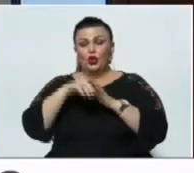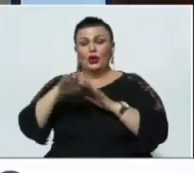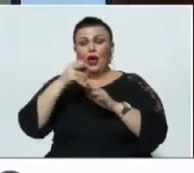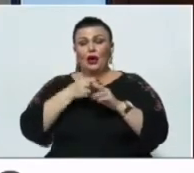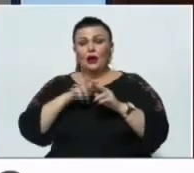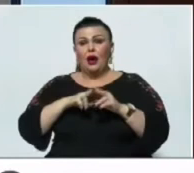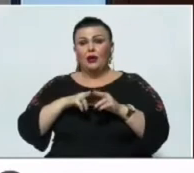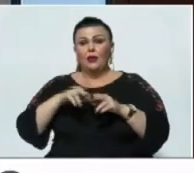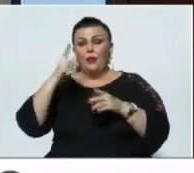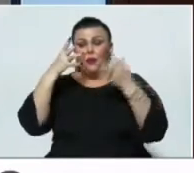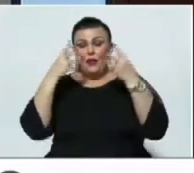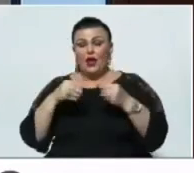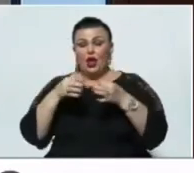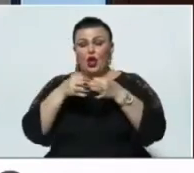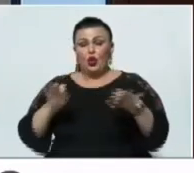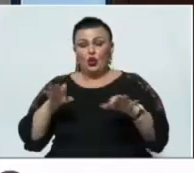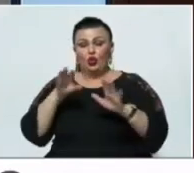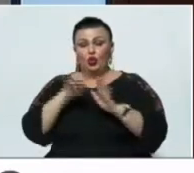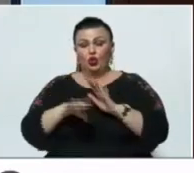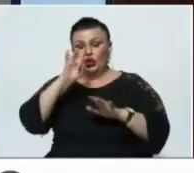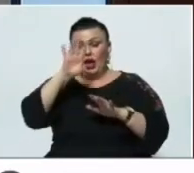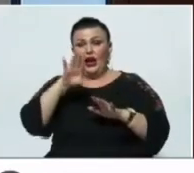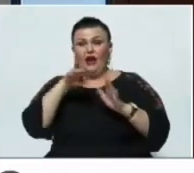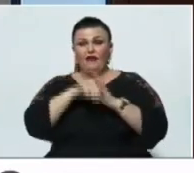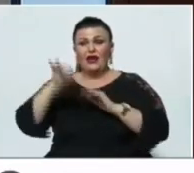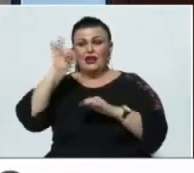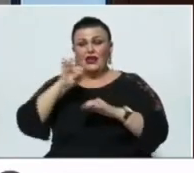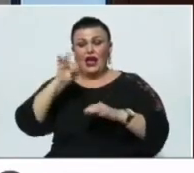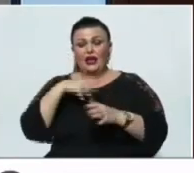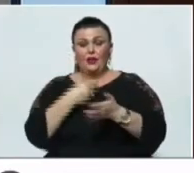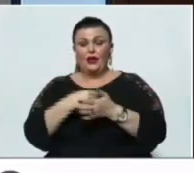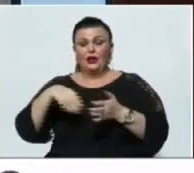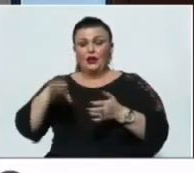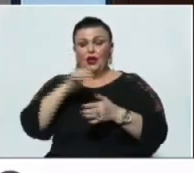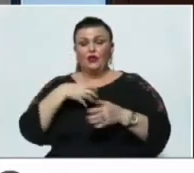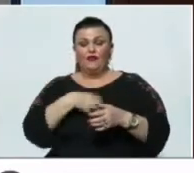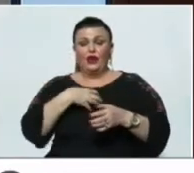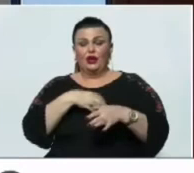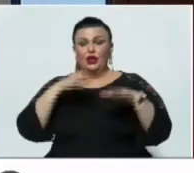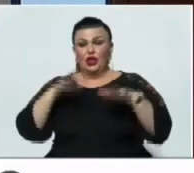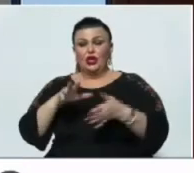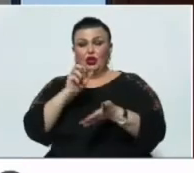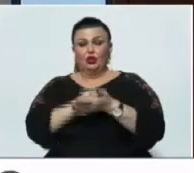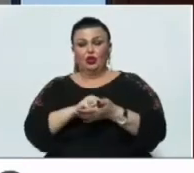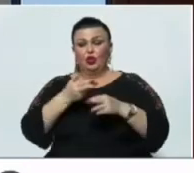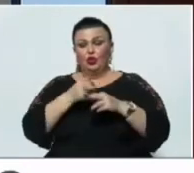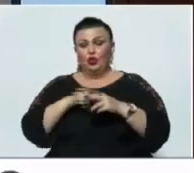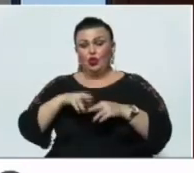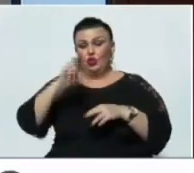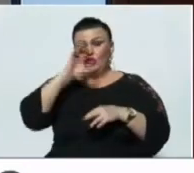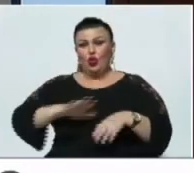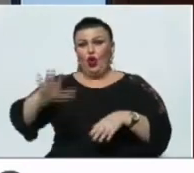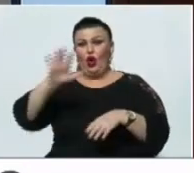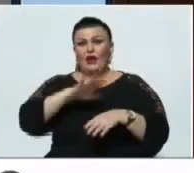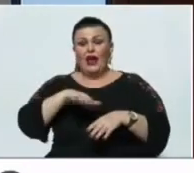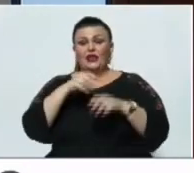ilə həyata keçirilən Şərəfli Tariximiz adlı bədii interaktiv tədbir xüsusi yer tutur. Həmin tədbir Dövlət Miqrasiya Xidmətinin